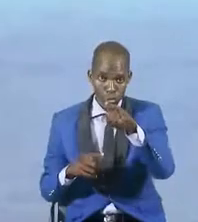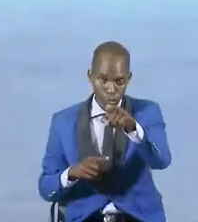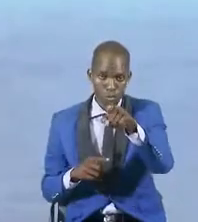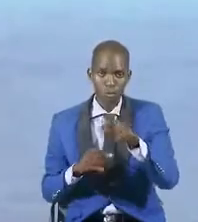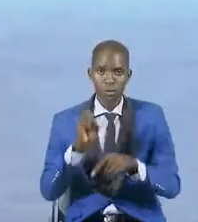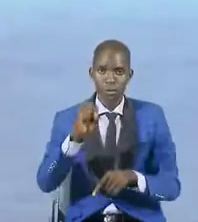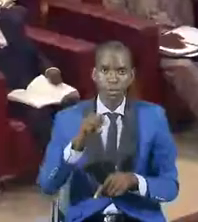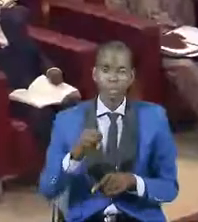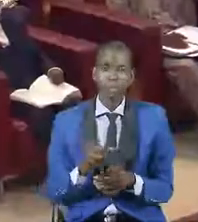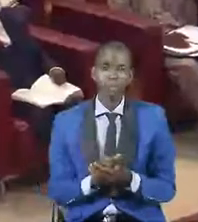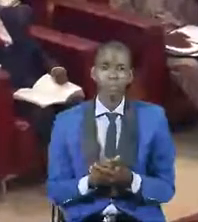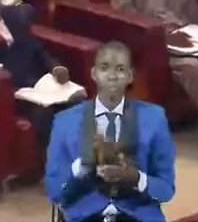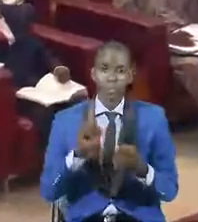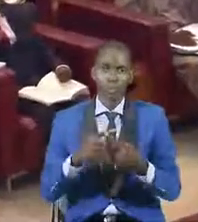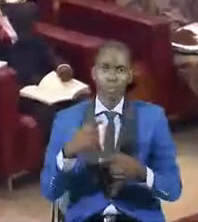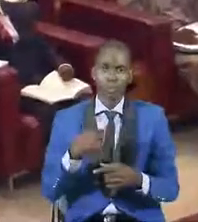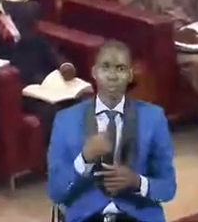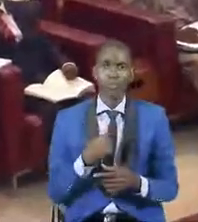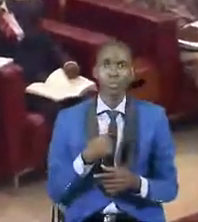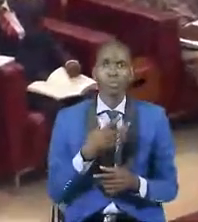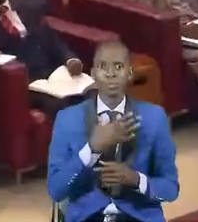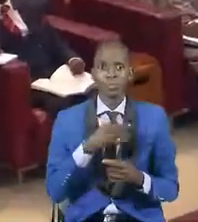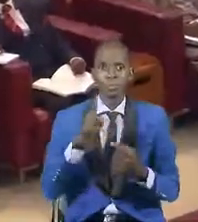je dis à vous, à moi